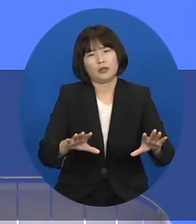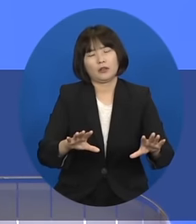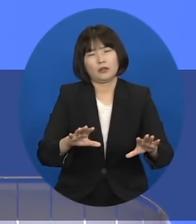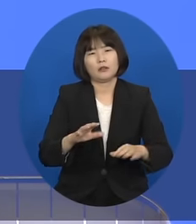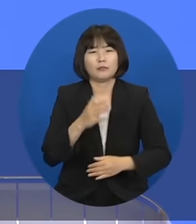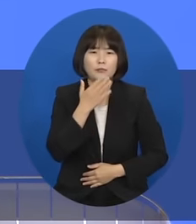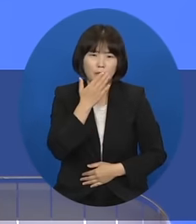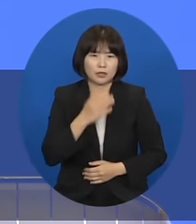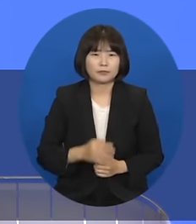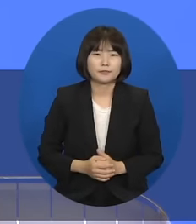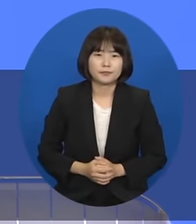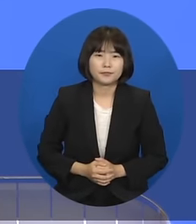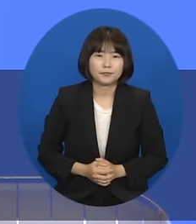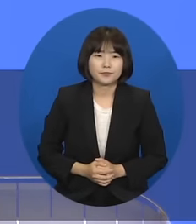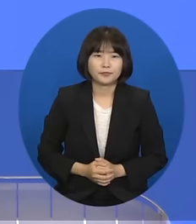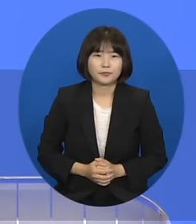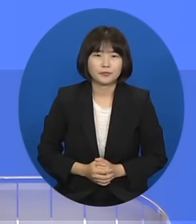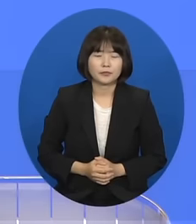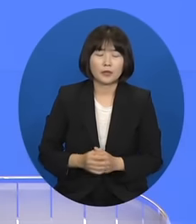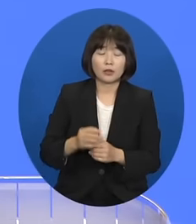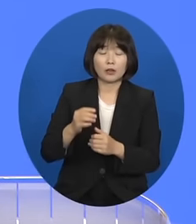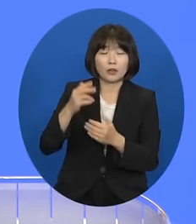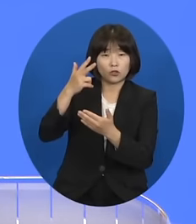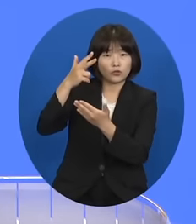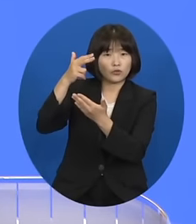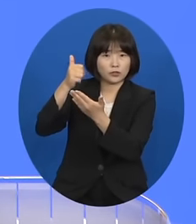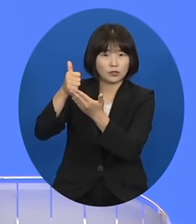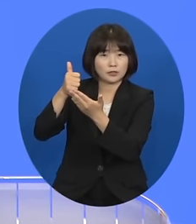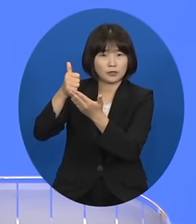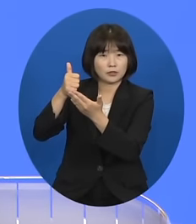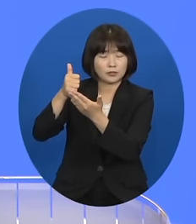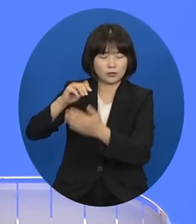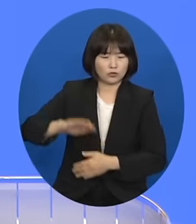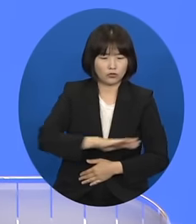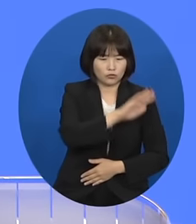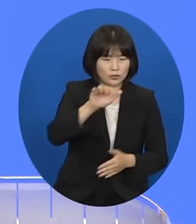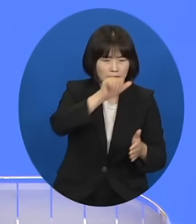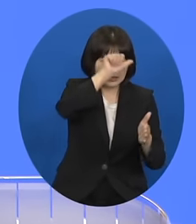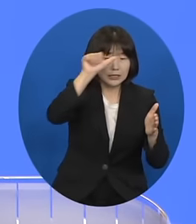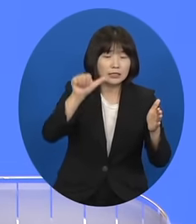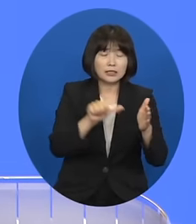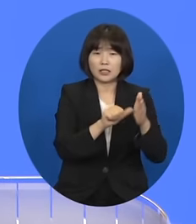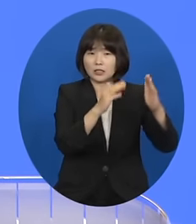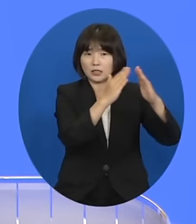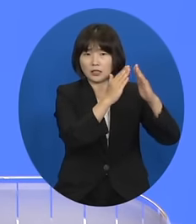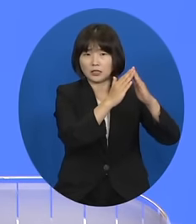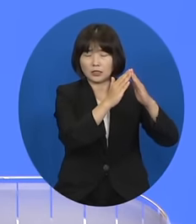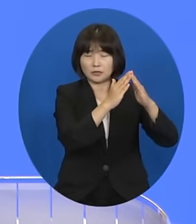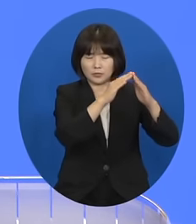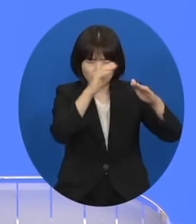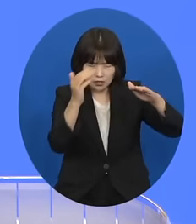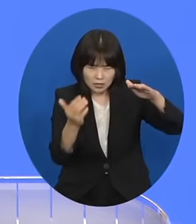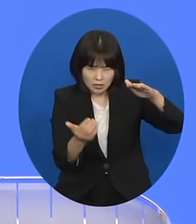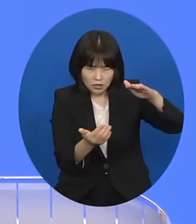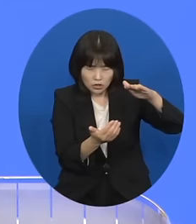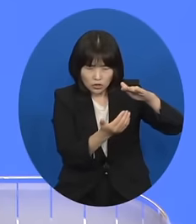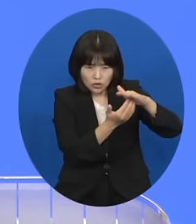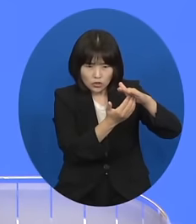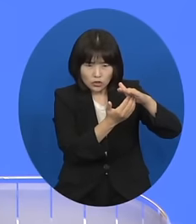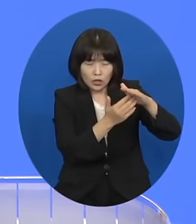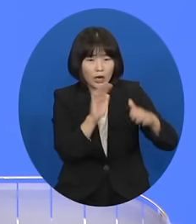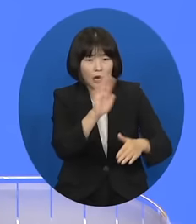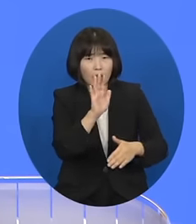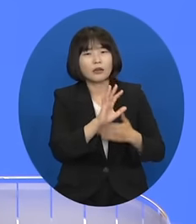있다. 어떻게 되면요? 주님께서 우리 인생이라는 집을 세워주지 아니하면요,